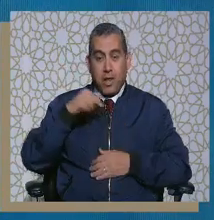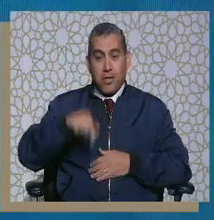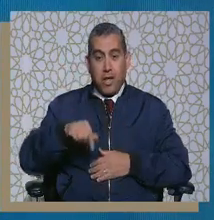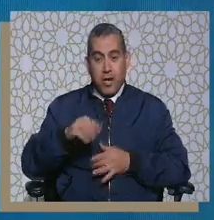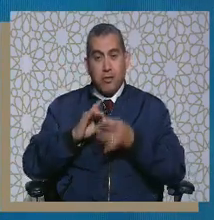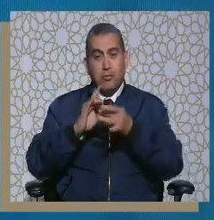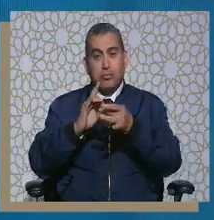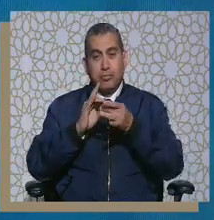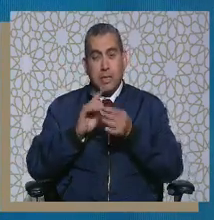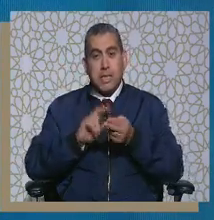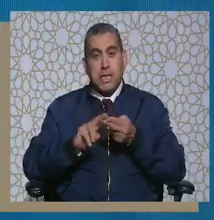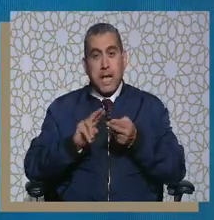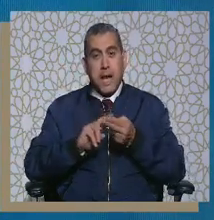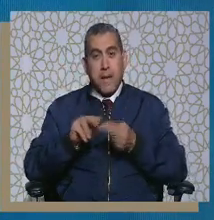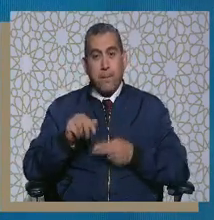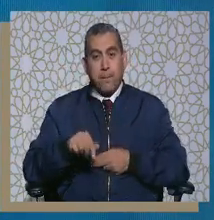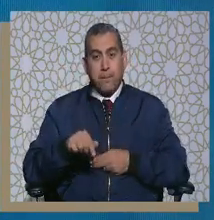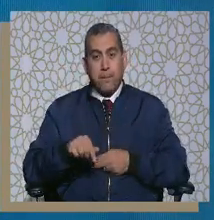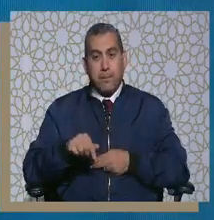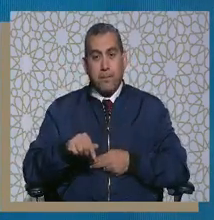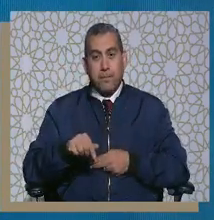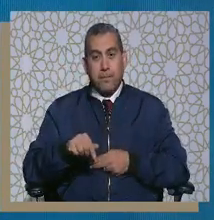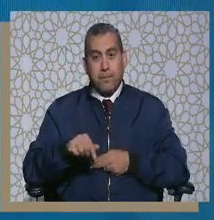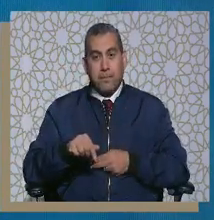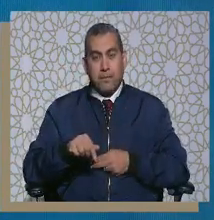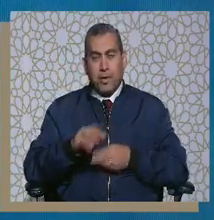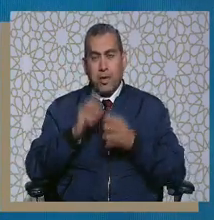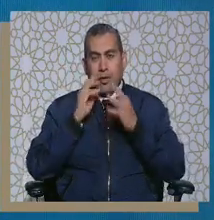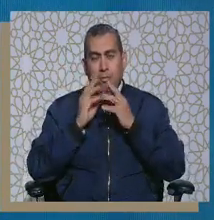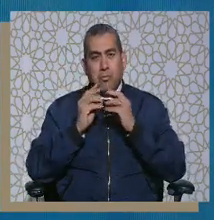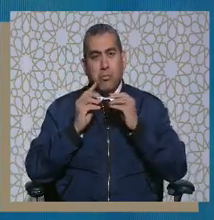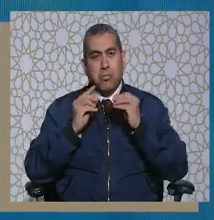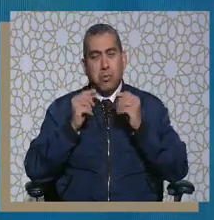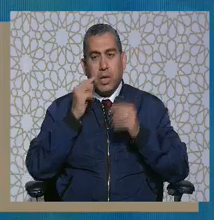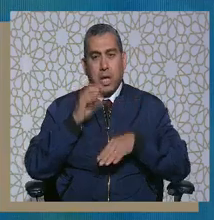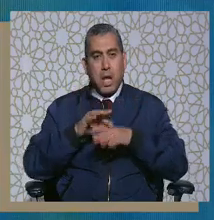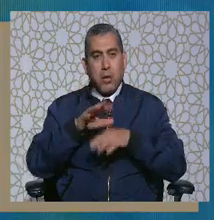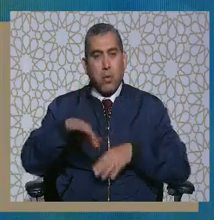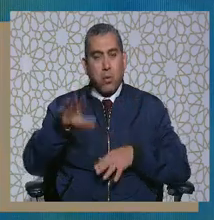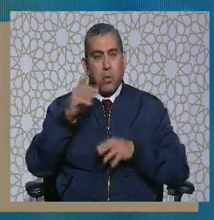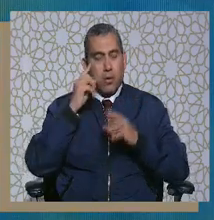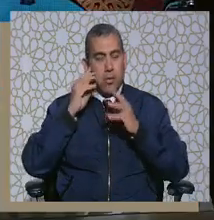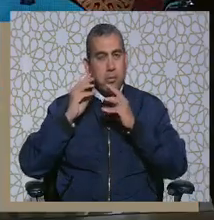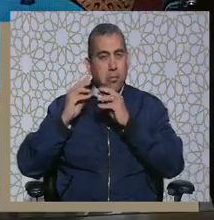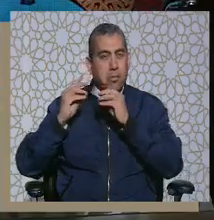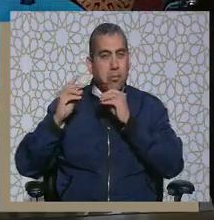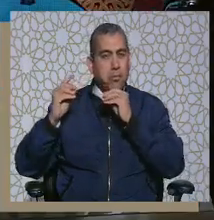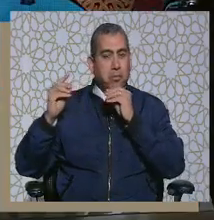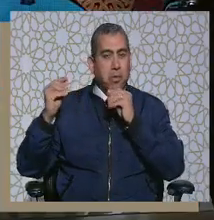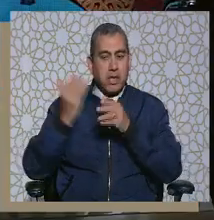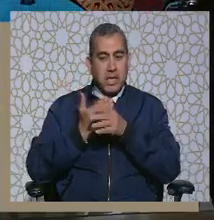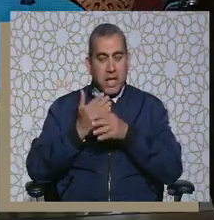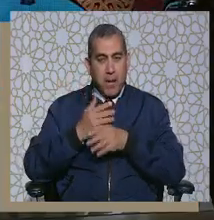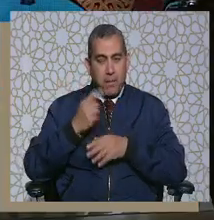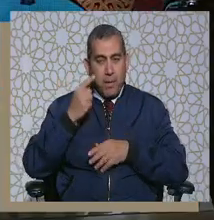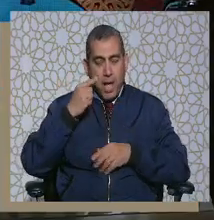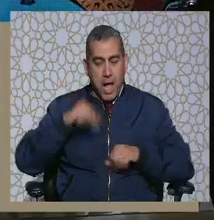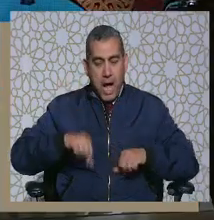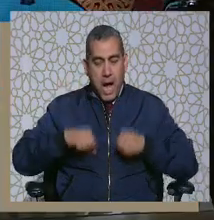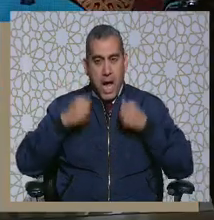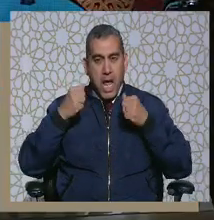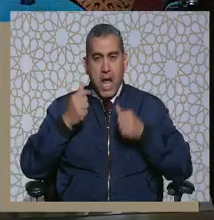عن سلام افتقدوا كثير من الناس في ظل الحياه الكميه